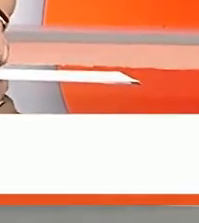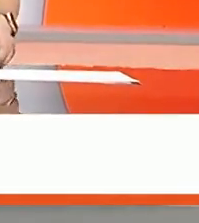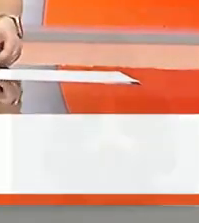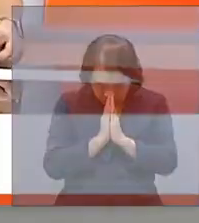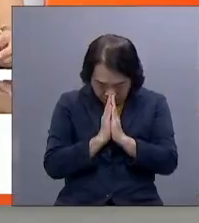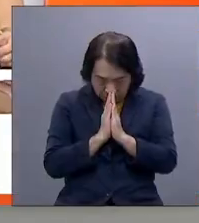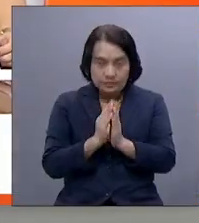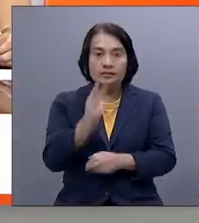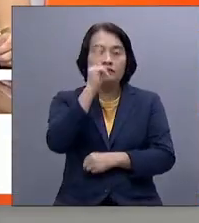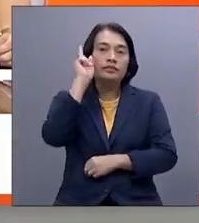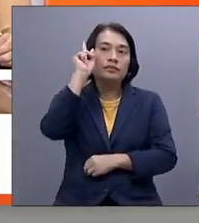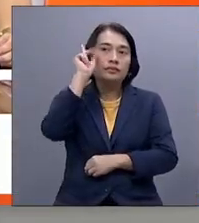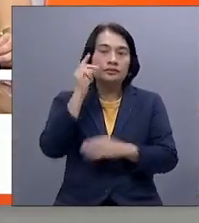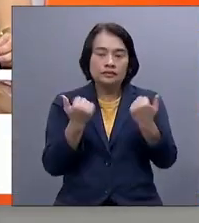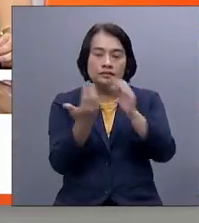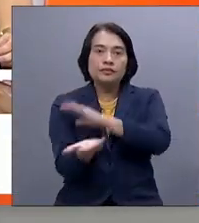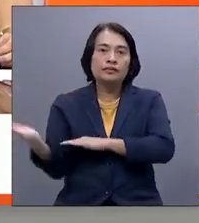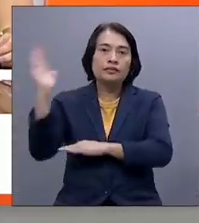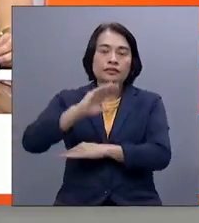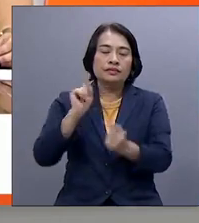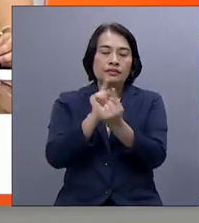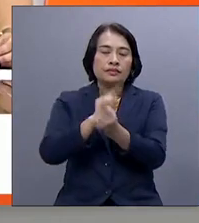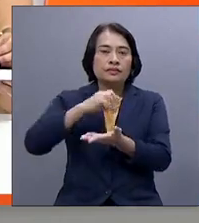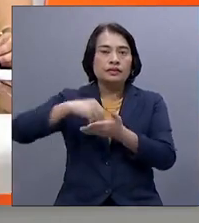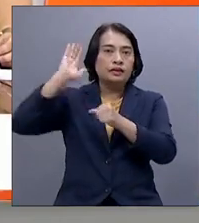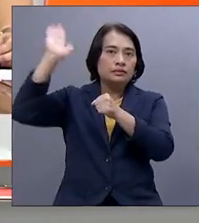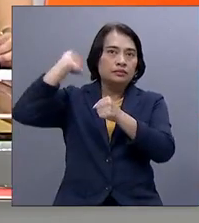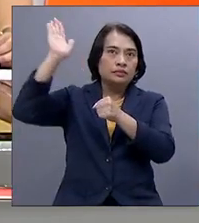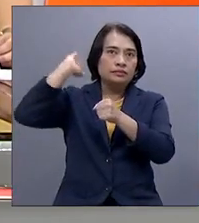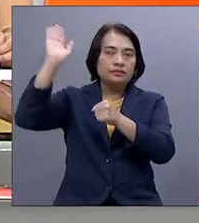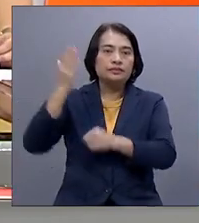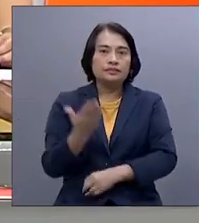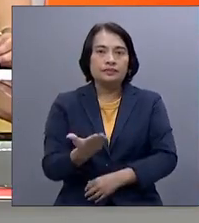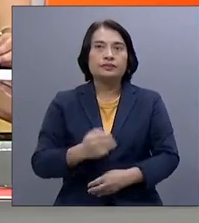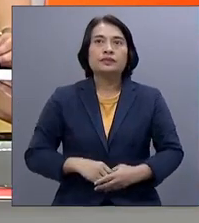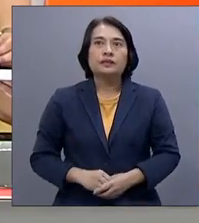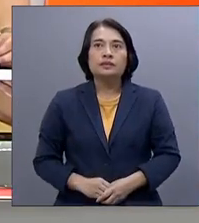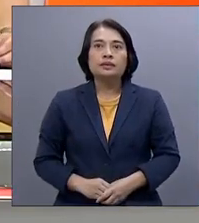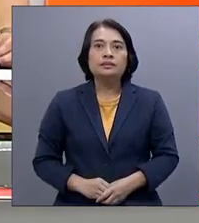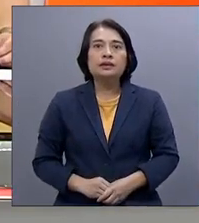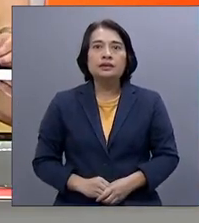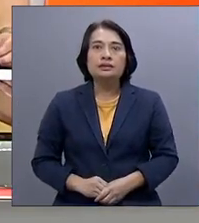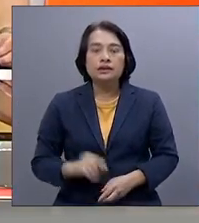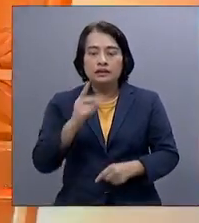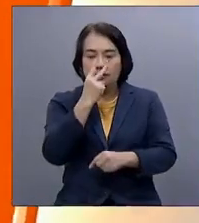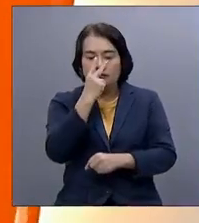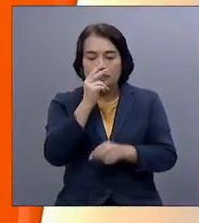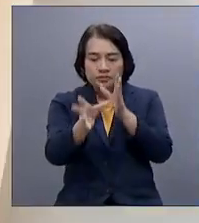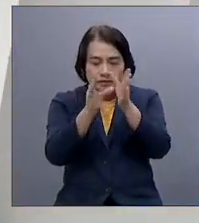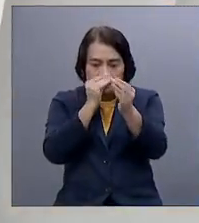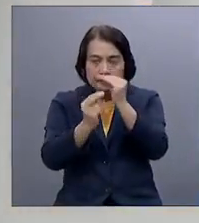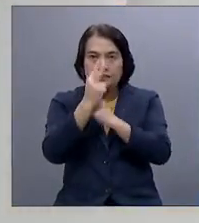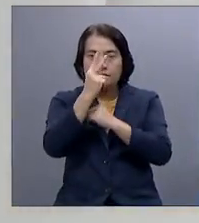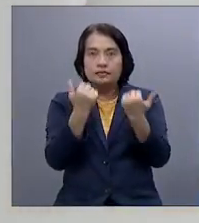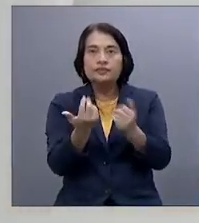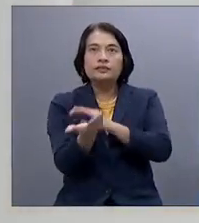สู่จับตาสถานการณ์ค่ะพบคุณจิรัชตาเอี่ยมรัศมีและดิฉันพรวดีราชธนาดีค่ะ และนี่คือสถานการณ์ที่น่าจับตาในวันนี้ค่ะ